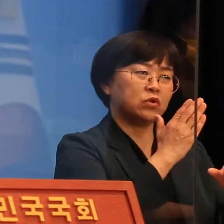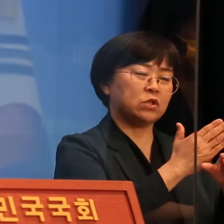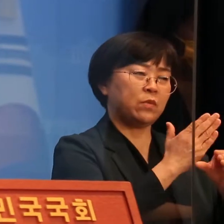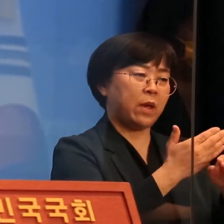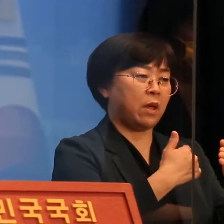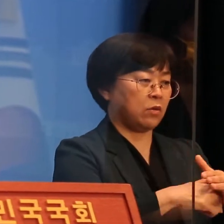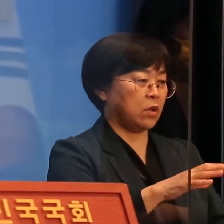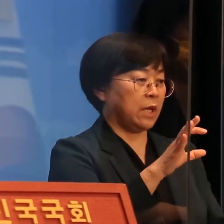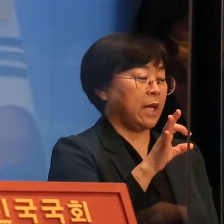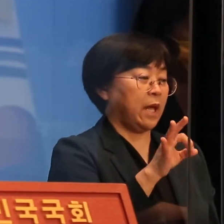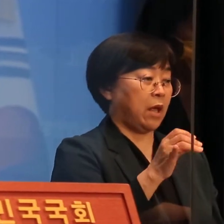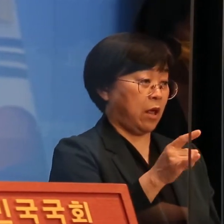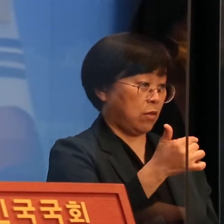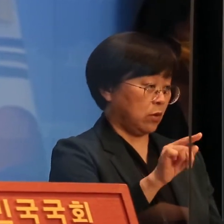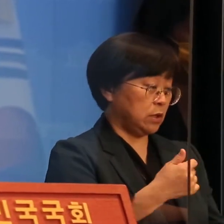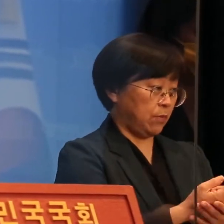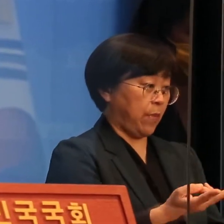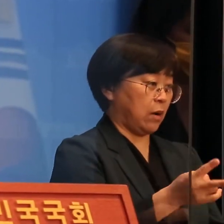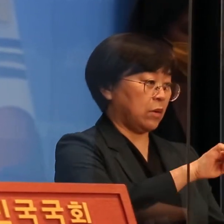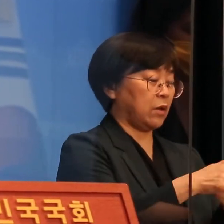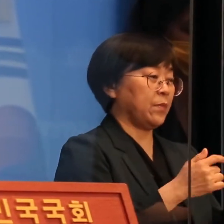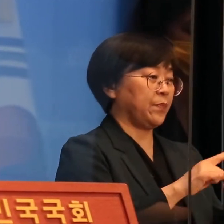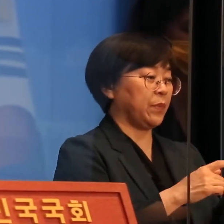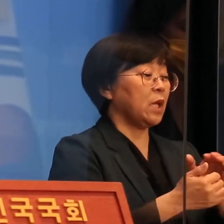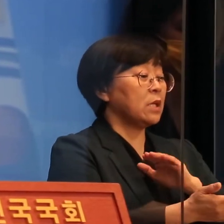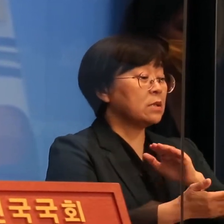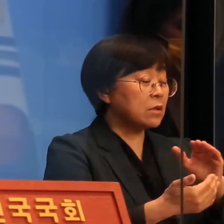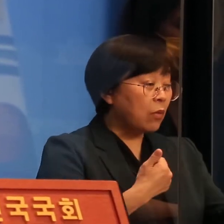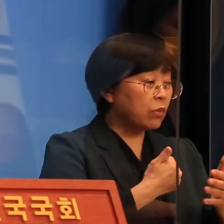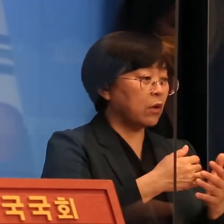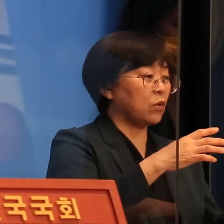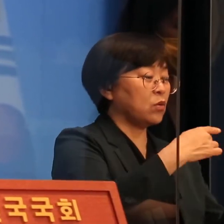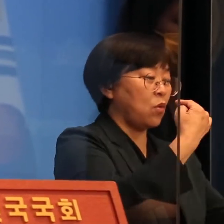전환, 선고용 후교육 원칙을 통한